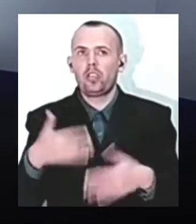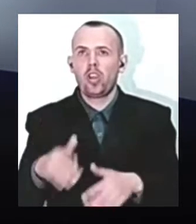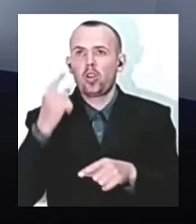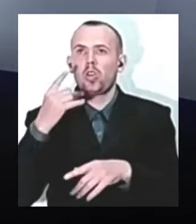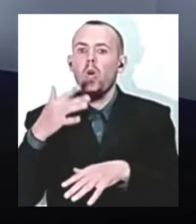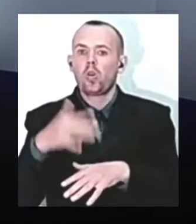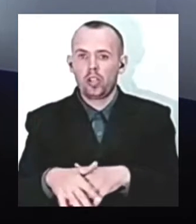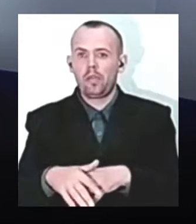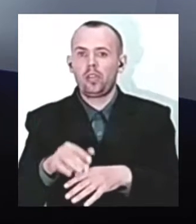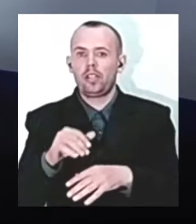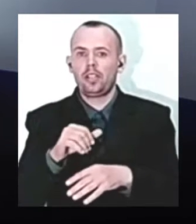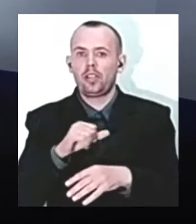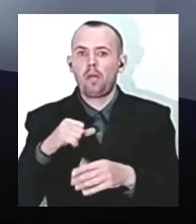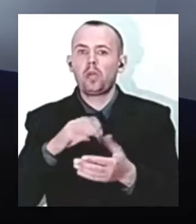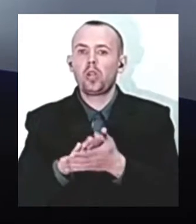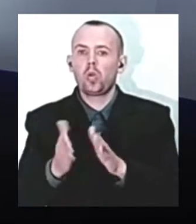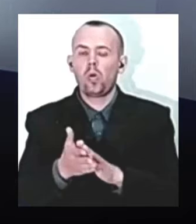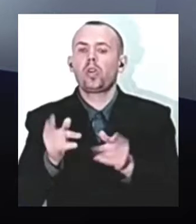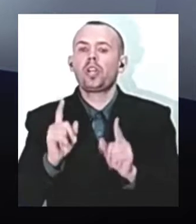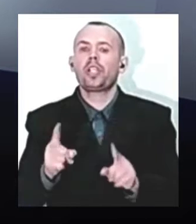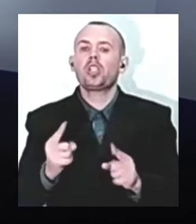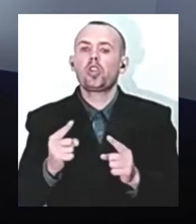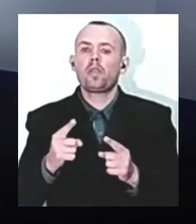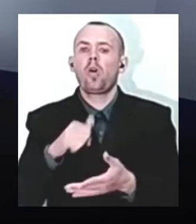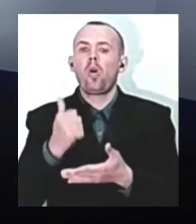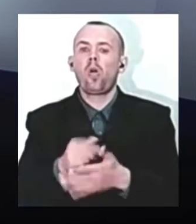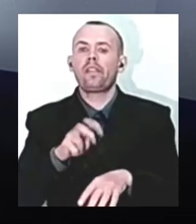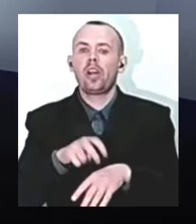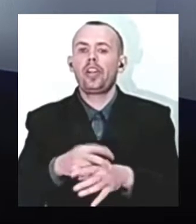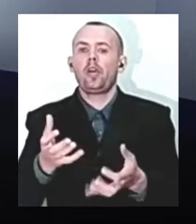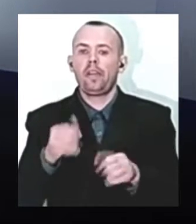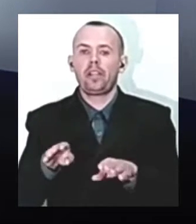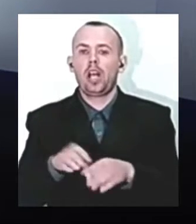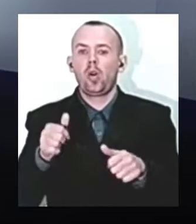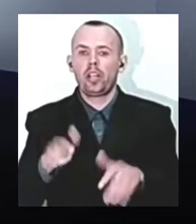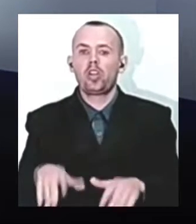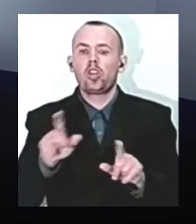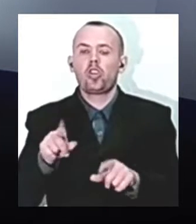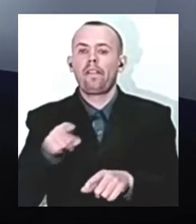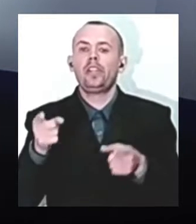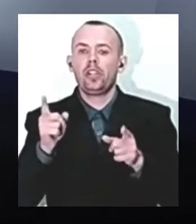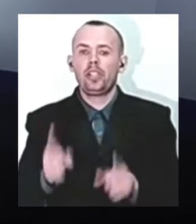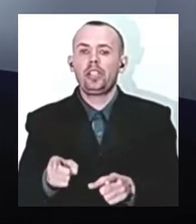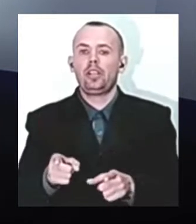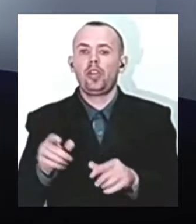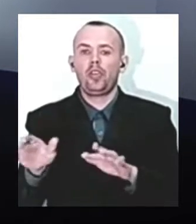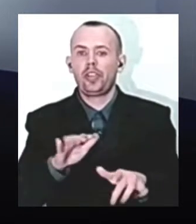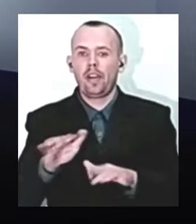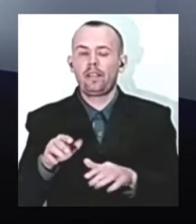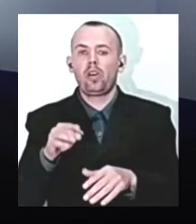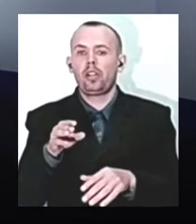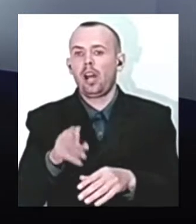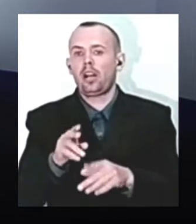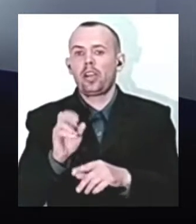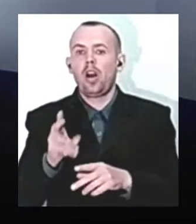саму ситуацію, дійсно, чому головний лікар прийняв таке рішення, що він дійсно діяв так, як в даній